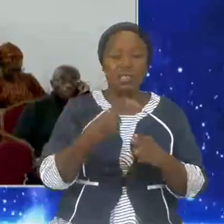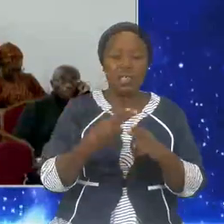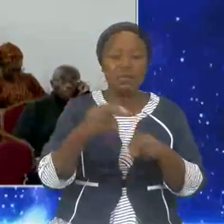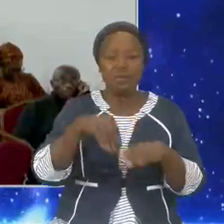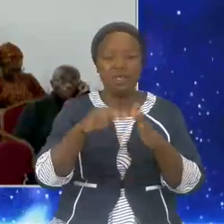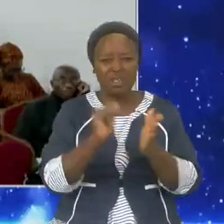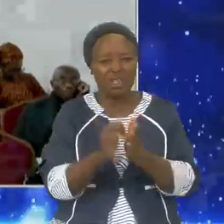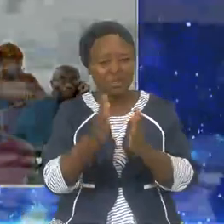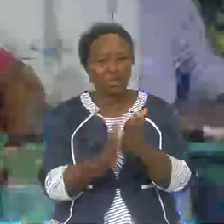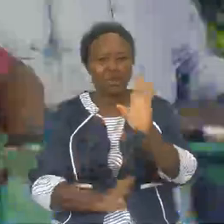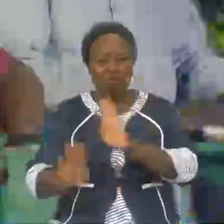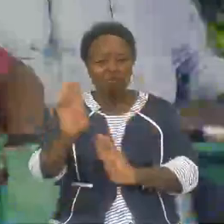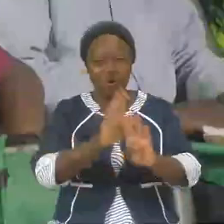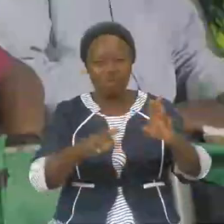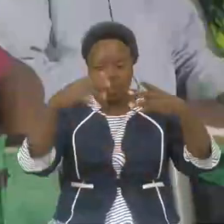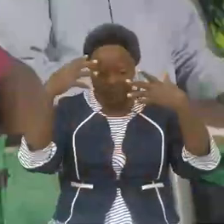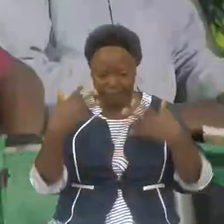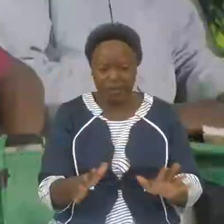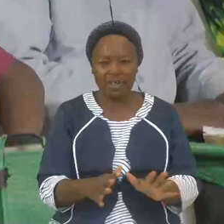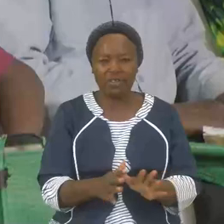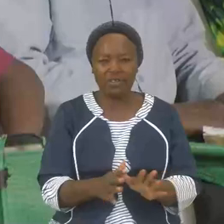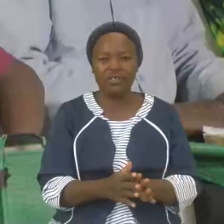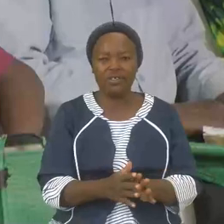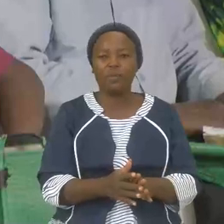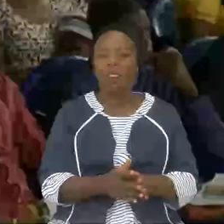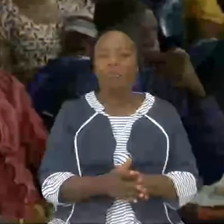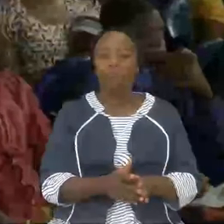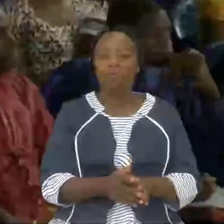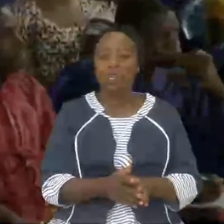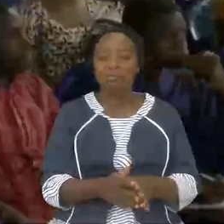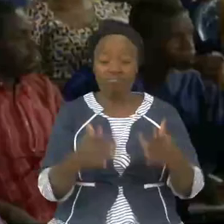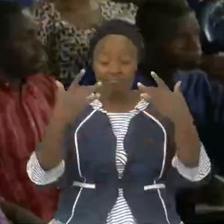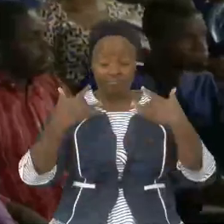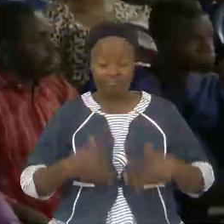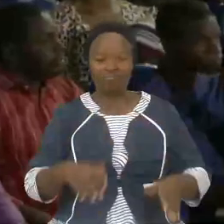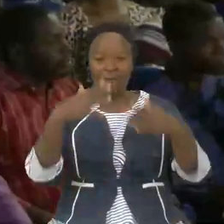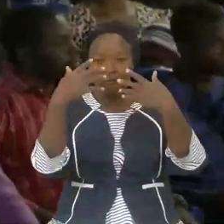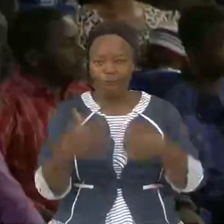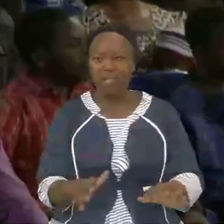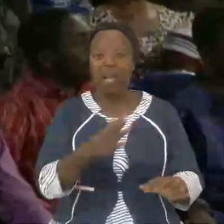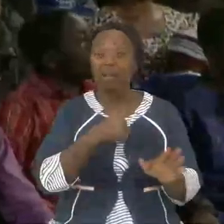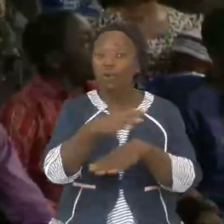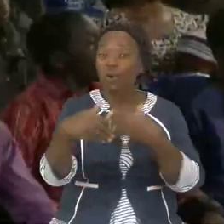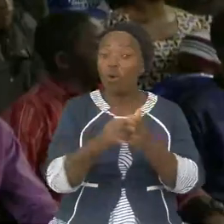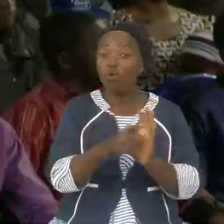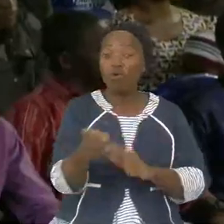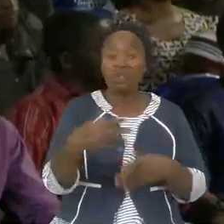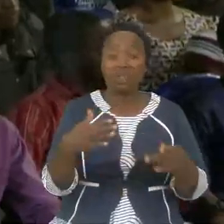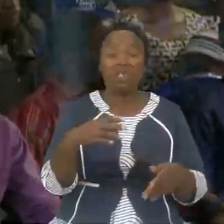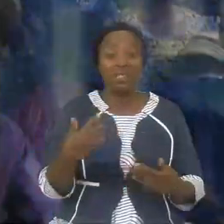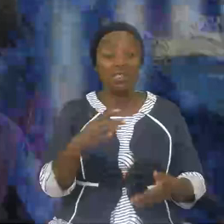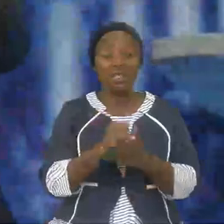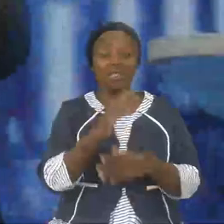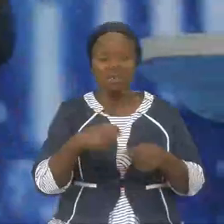nom inscrit dans ce livre, la détresse passe par-dessus eux, la tribulation passe par-dessus eux, et toutes